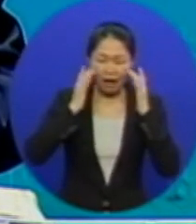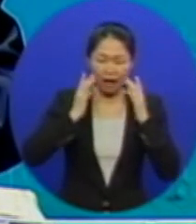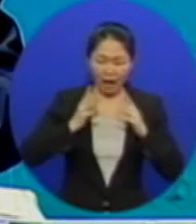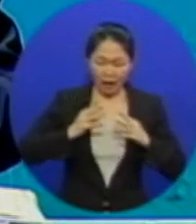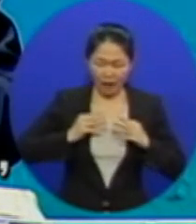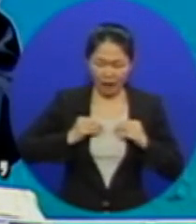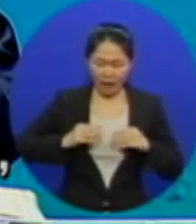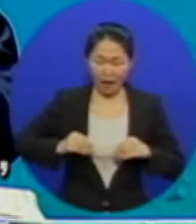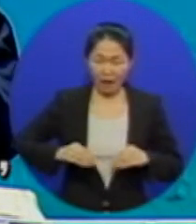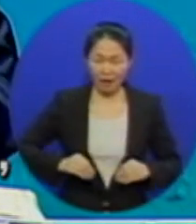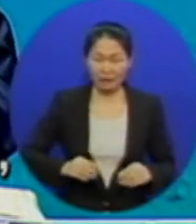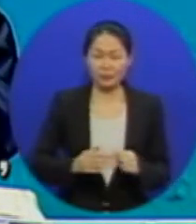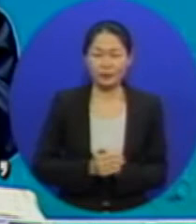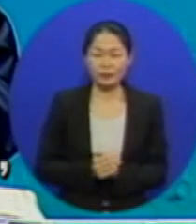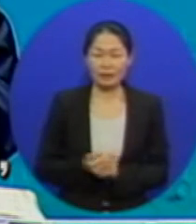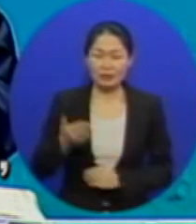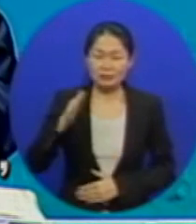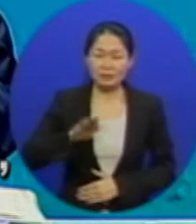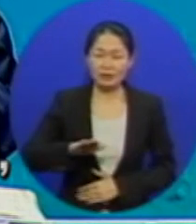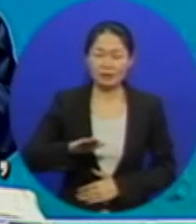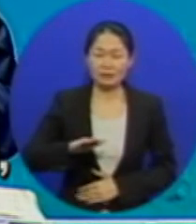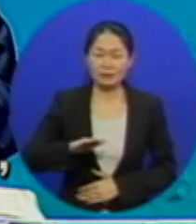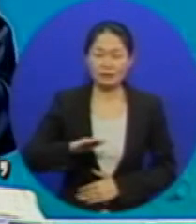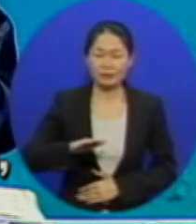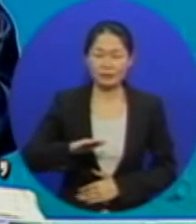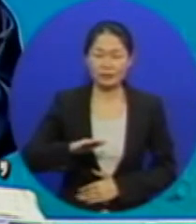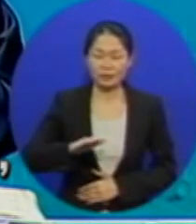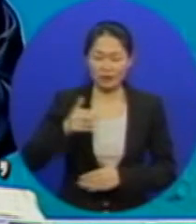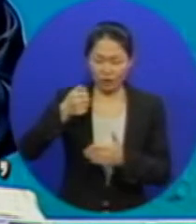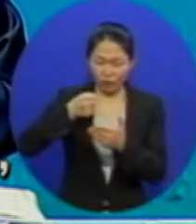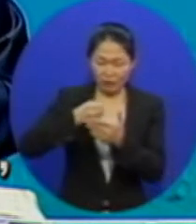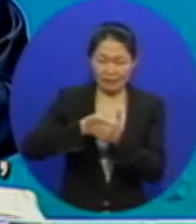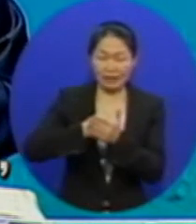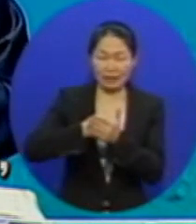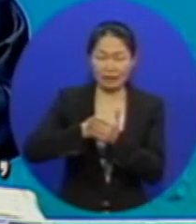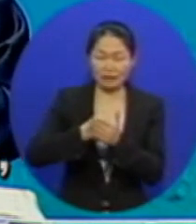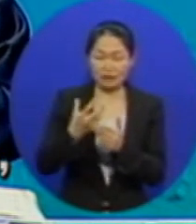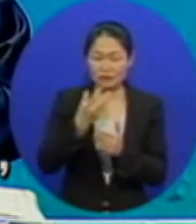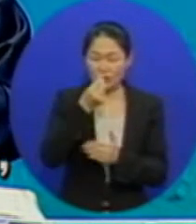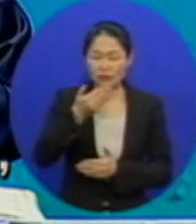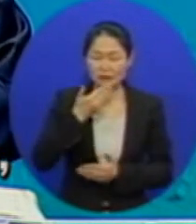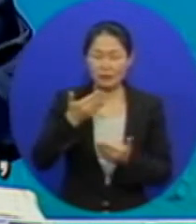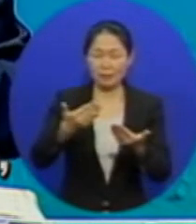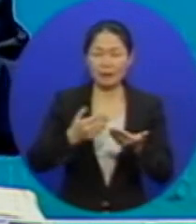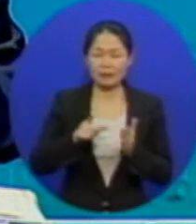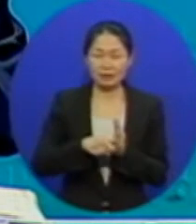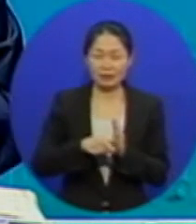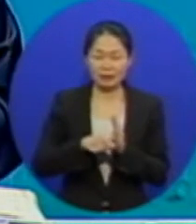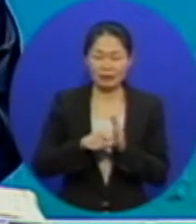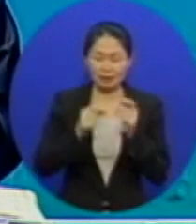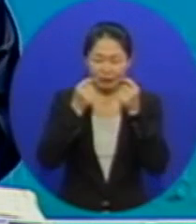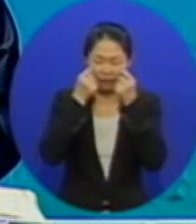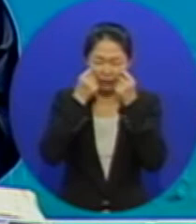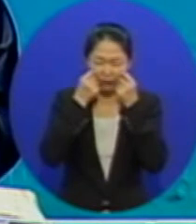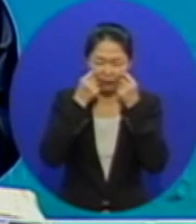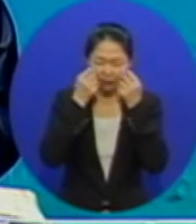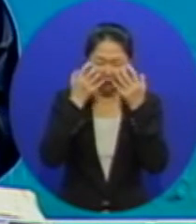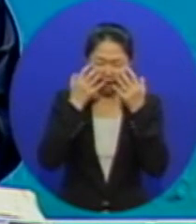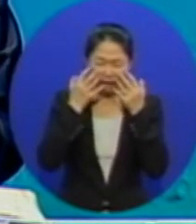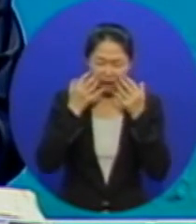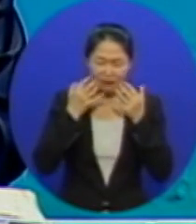써요 그러나 성결 단 의 성찬을 받을 때 눈물을 펑펑 흘리면서